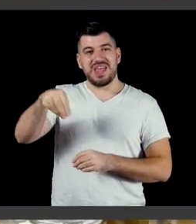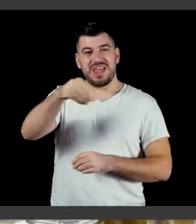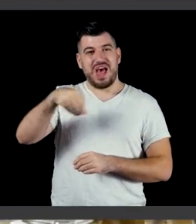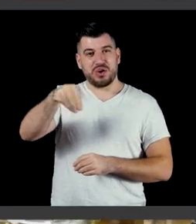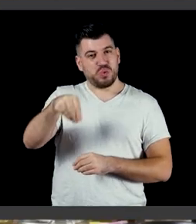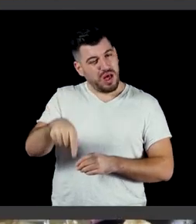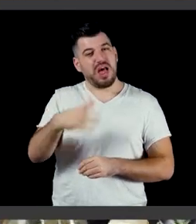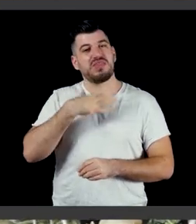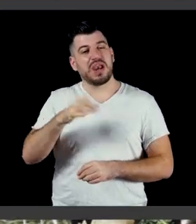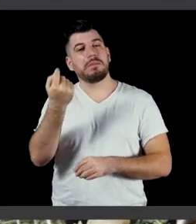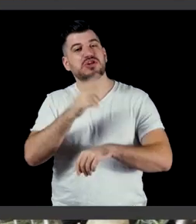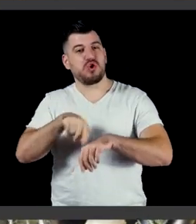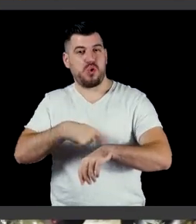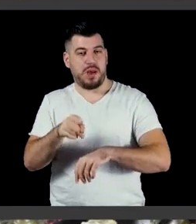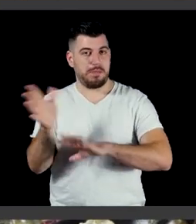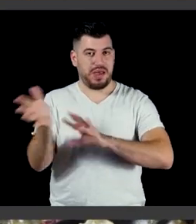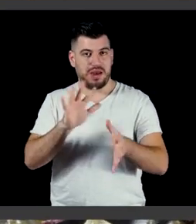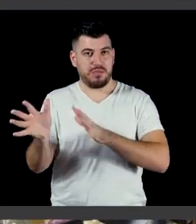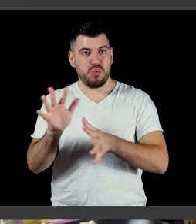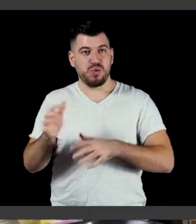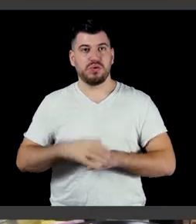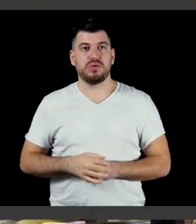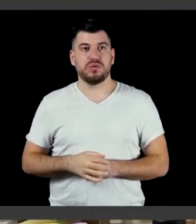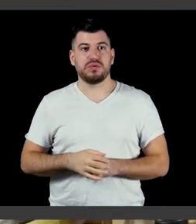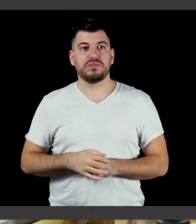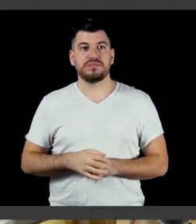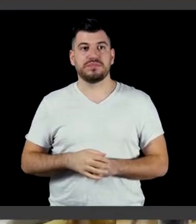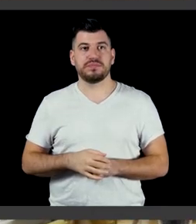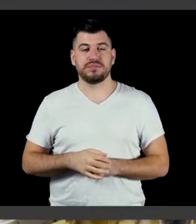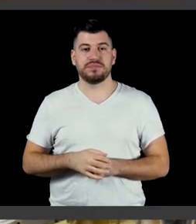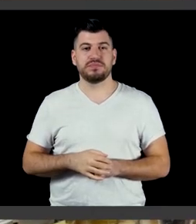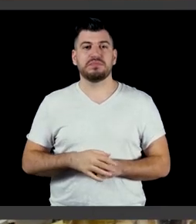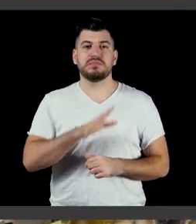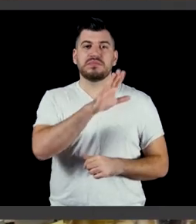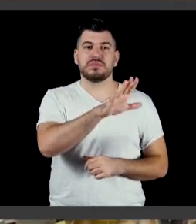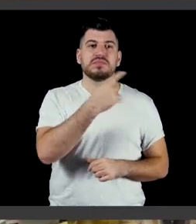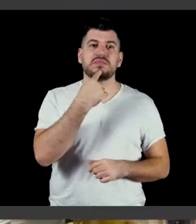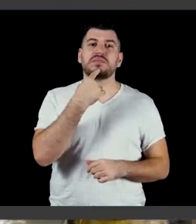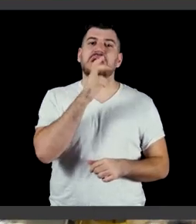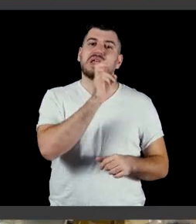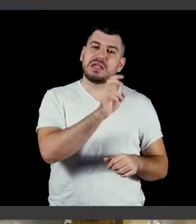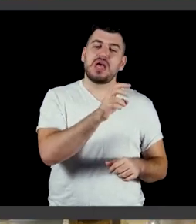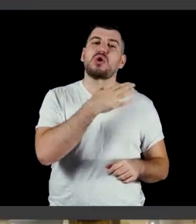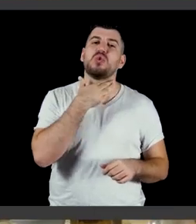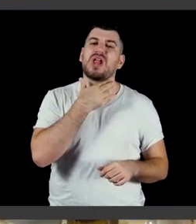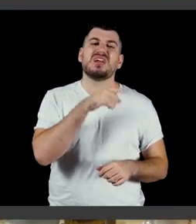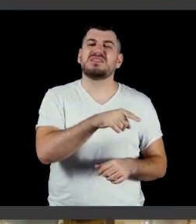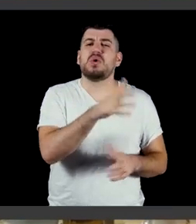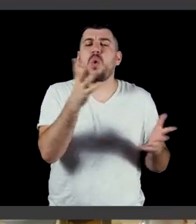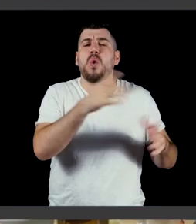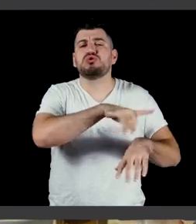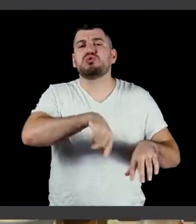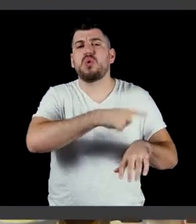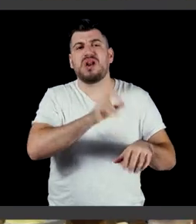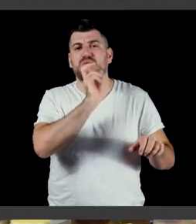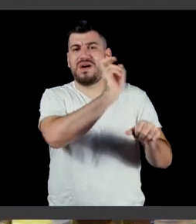γίνει. Αυτό εδώ χρειάζεται περίπου 20 λεπτά και πάνω. Και 10 ώρες να τα αφήσετε, ακόμα πιο νόστιμο θα γίνει. Όσο περισσότερο το